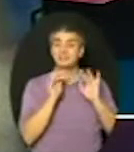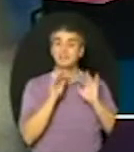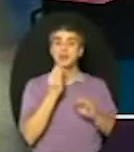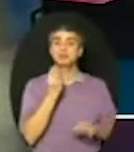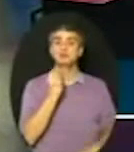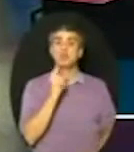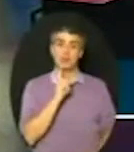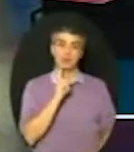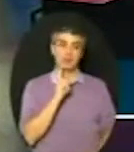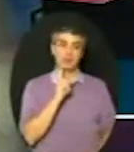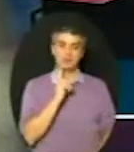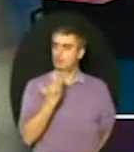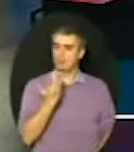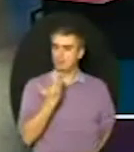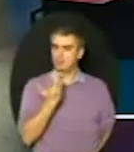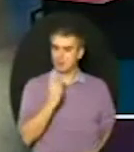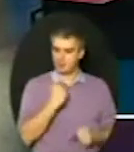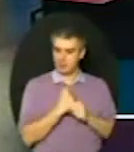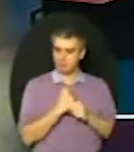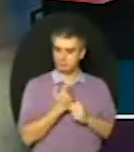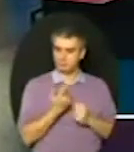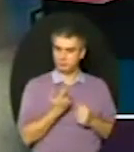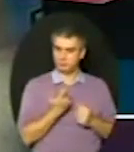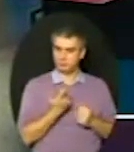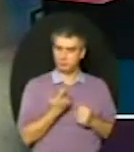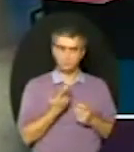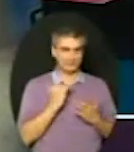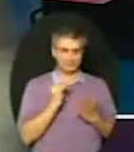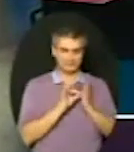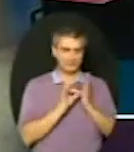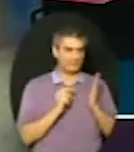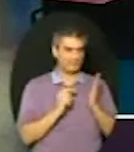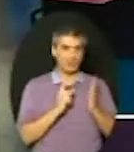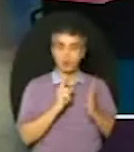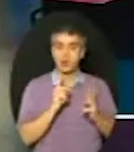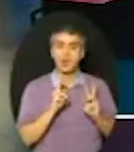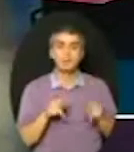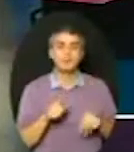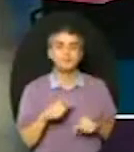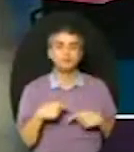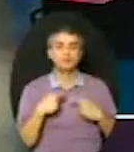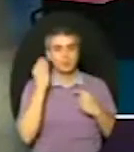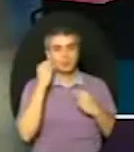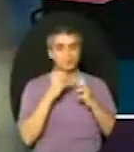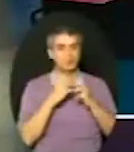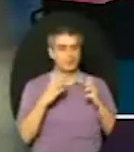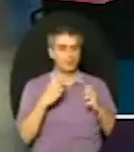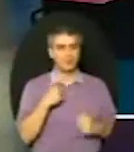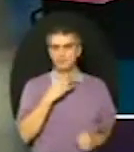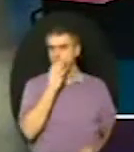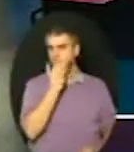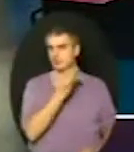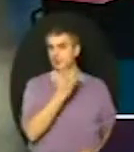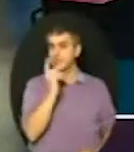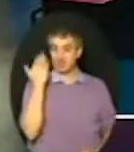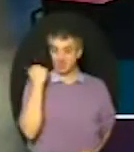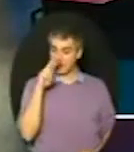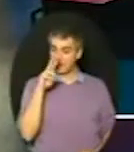מיליארד שקלים. איפה לא ביצעו ולא מימשו, באיזה סעיף, לא מימשו את יום לימודים ארוך? ואני שואלת אותך, אם